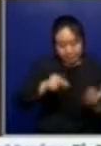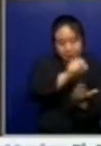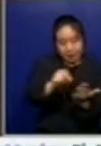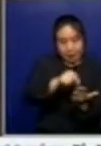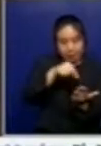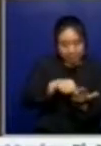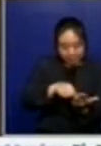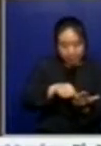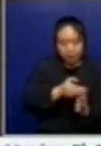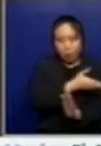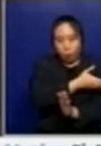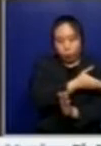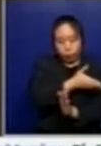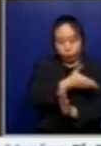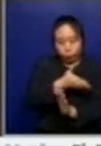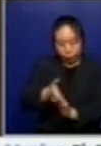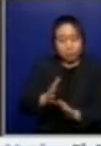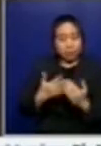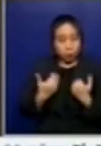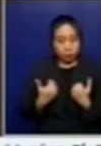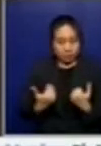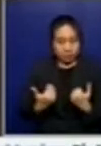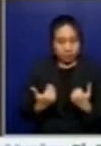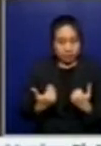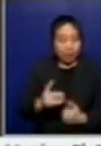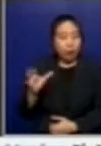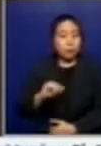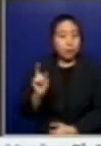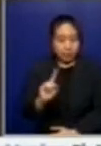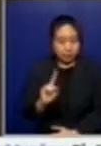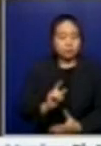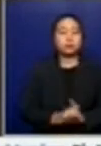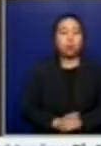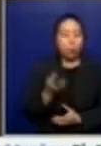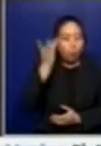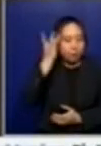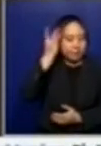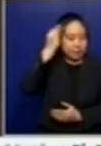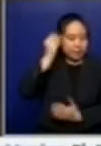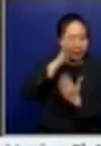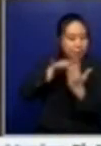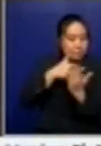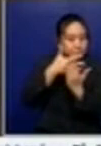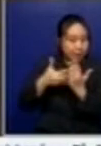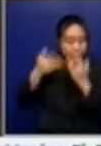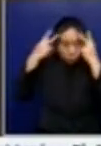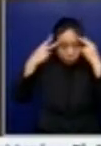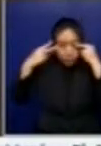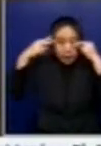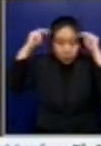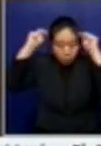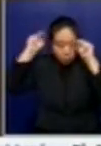าจนถึงทุกวันนี้นะครับก็มาจากความคิดและนโยบายที่คุณประยุทธ์มอบ